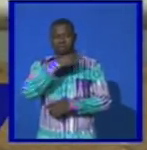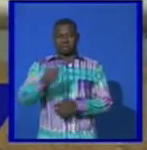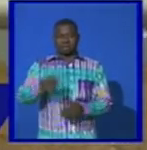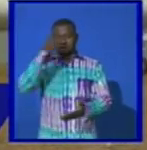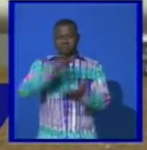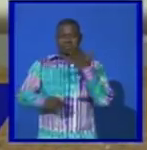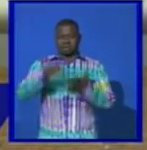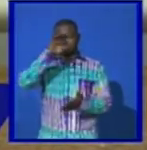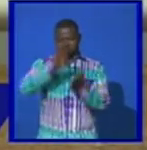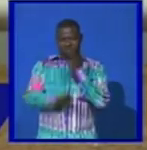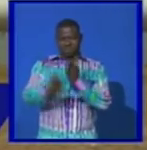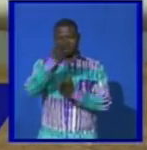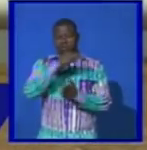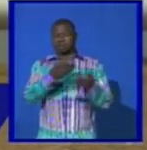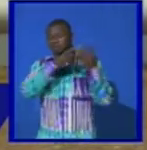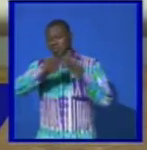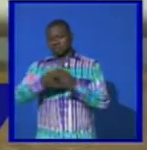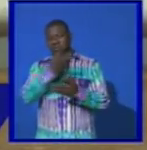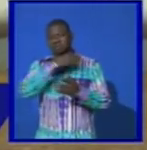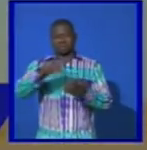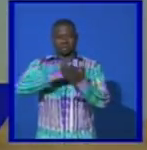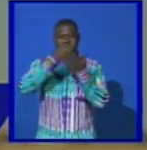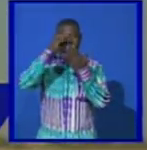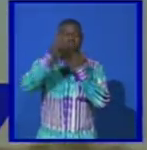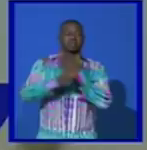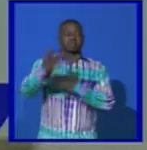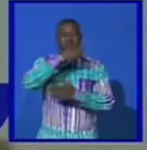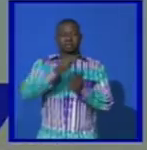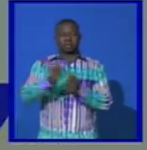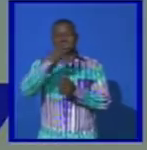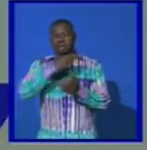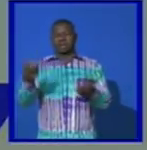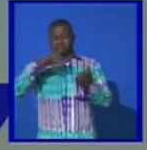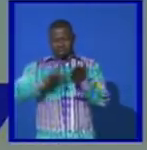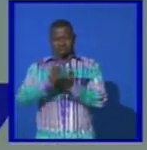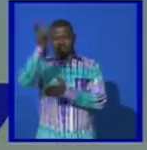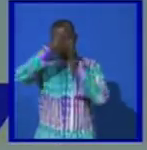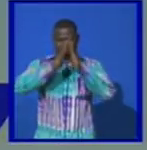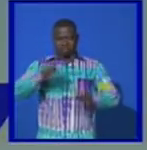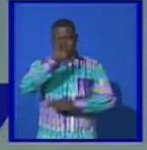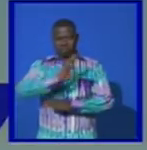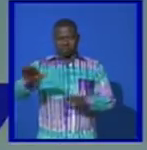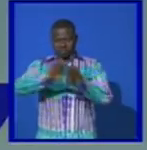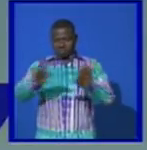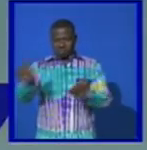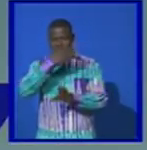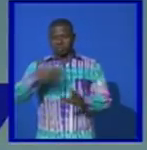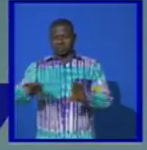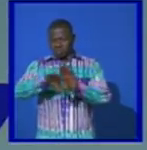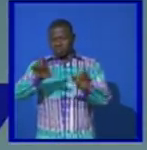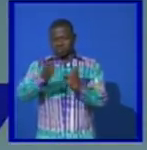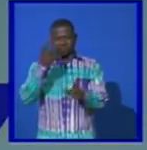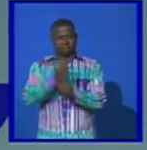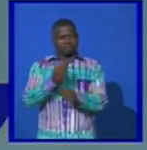Dès le mois de janvier, la compagnie Air Burkina ouvre de nouvelles perspectives dans sa politique de rendre le transport aérien